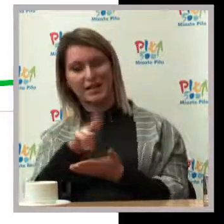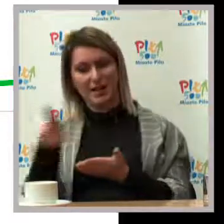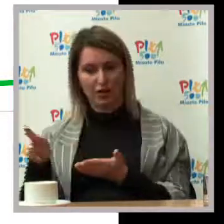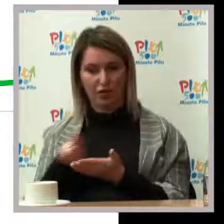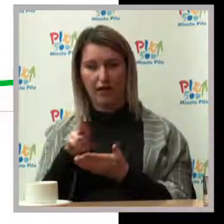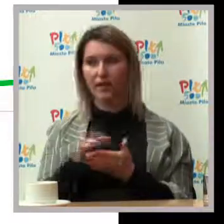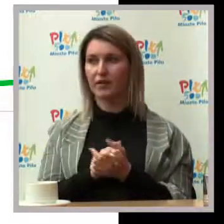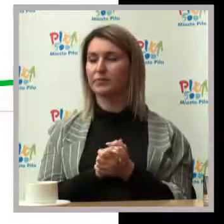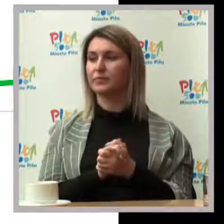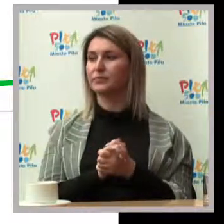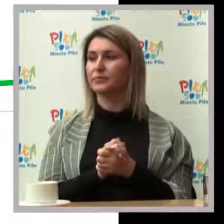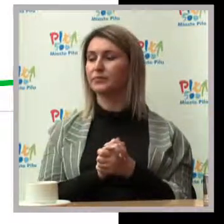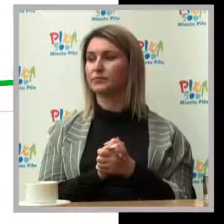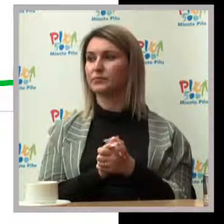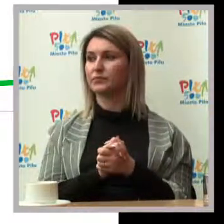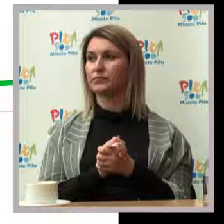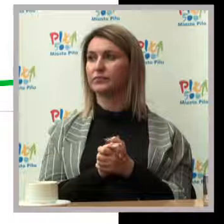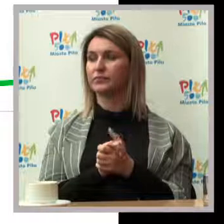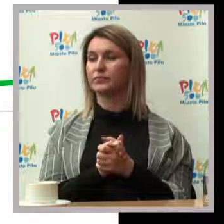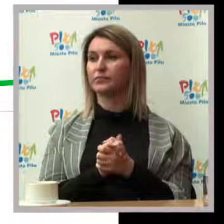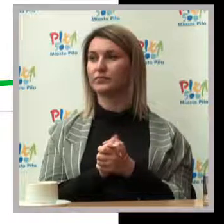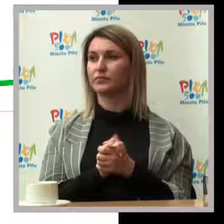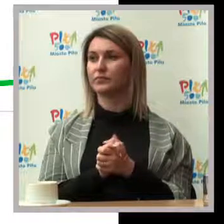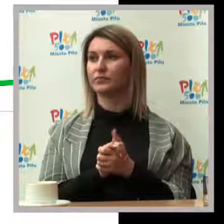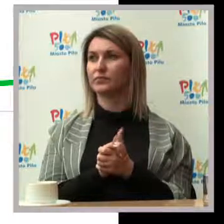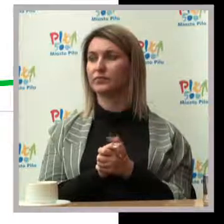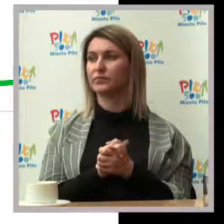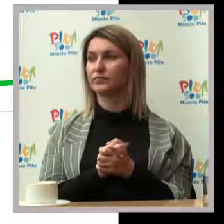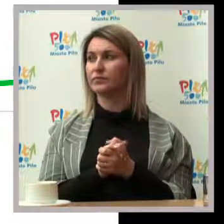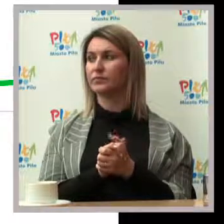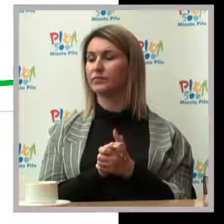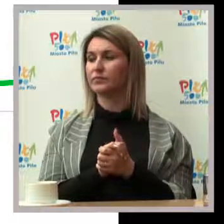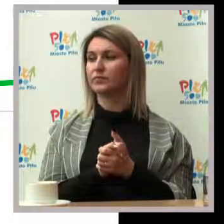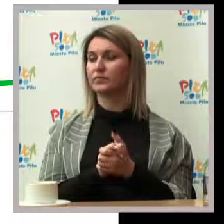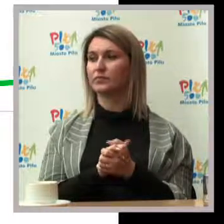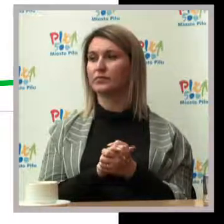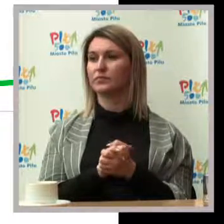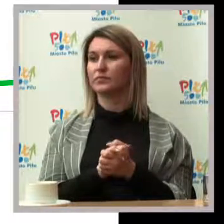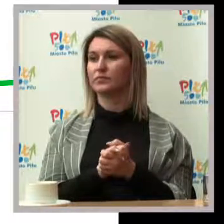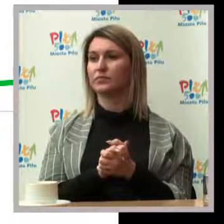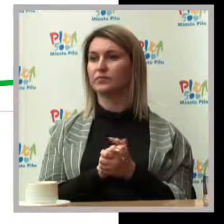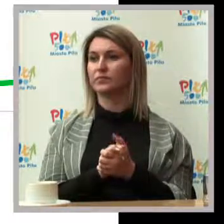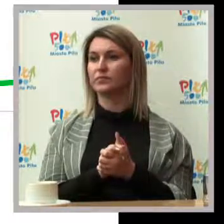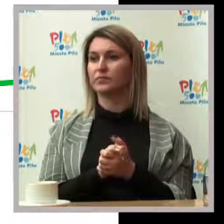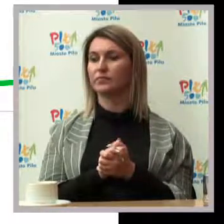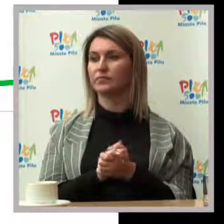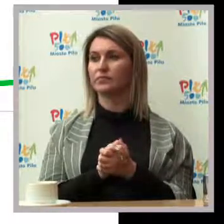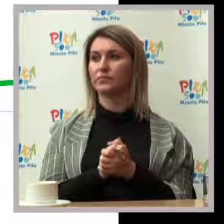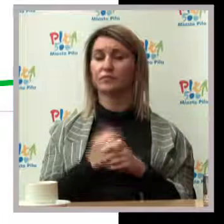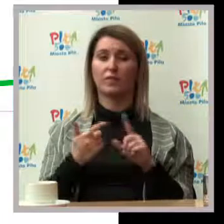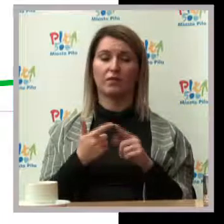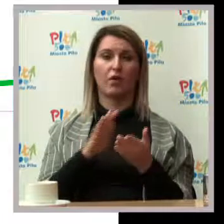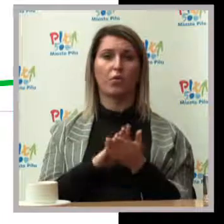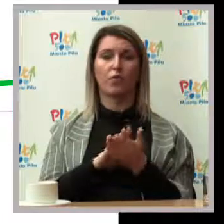dla przedsiębiorców, którzy rozwijają swoje przedsięwzięcia, swoje zakłady pracy w mieście i też uchwały w zakresie pomocy